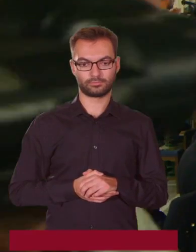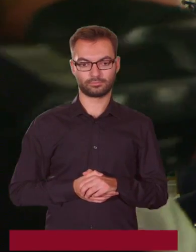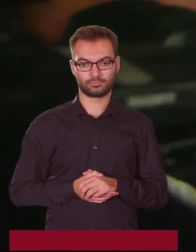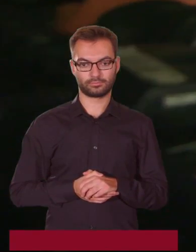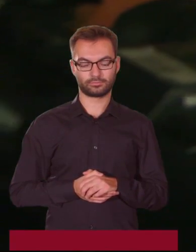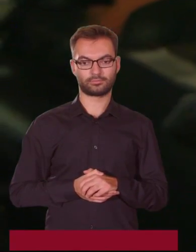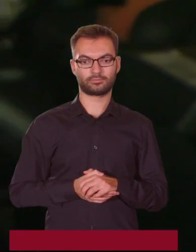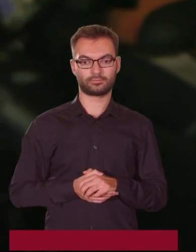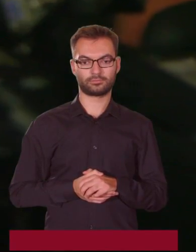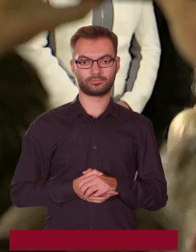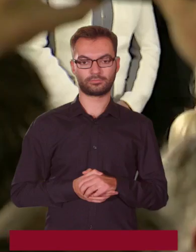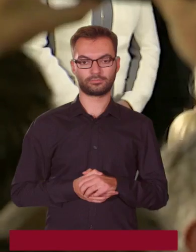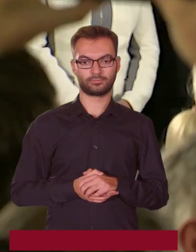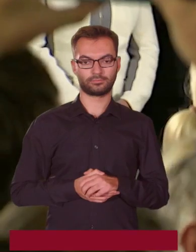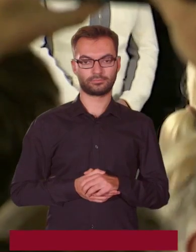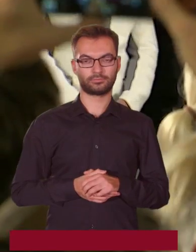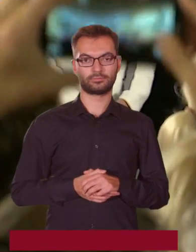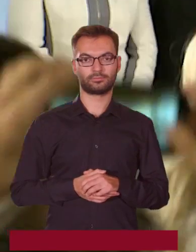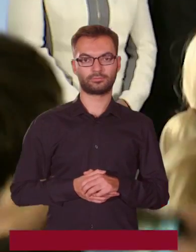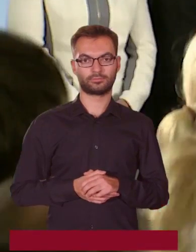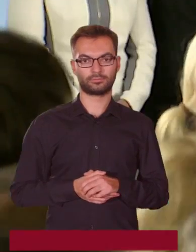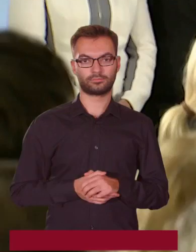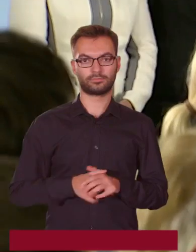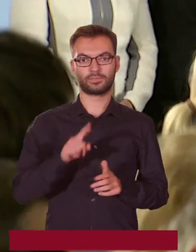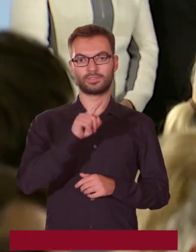Poproszę pana Zbigniewa Michała Chmielowca.